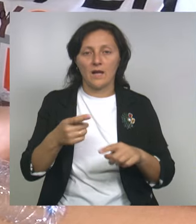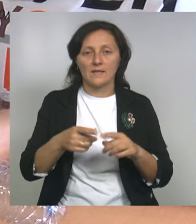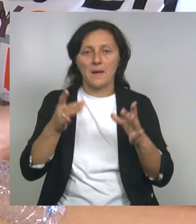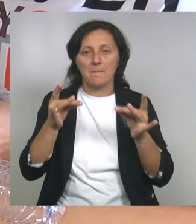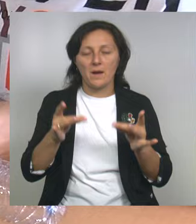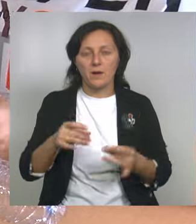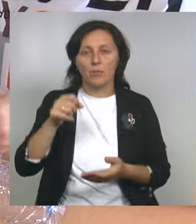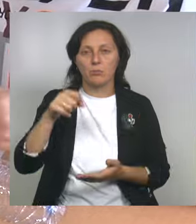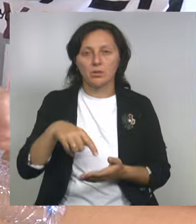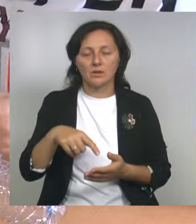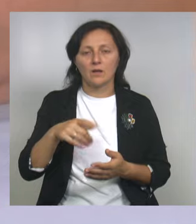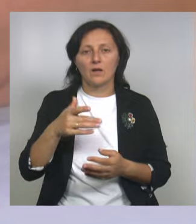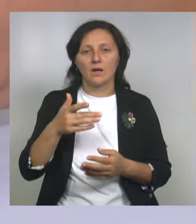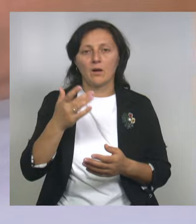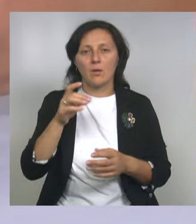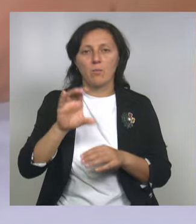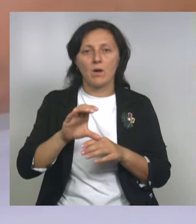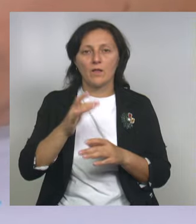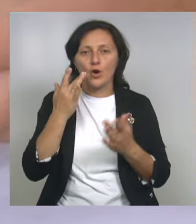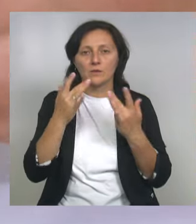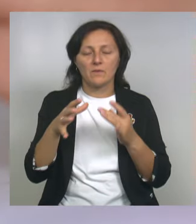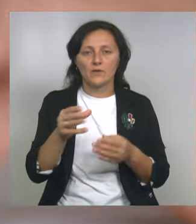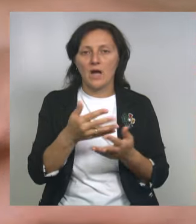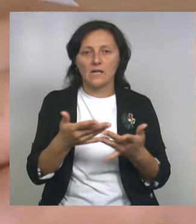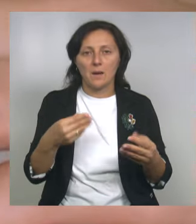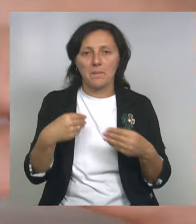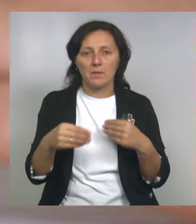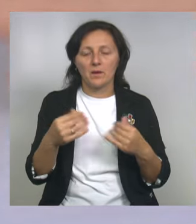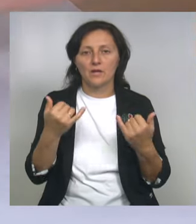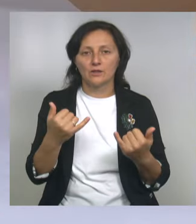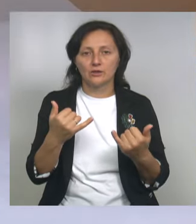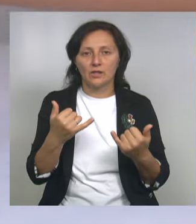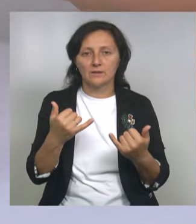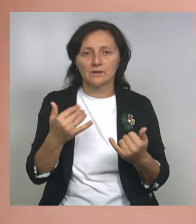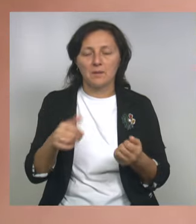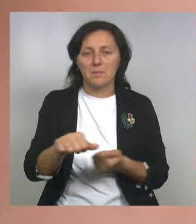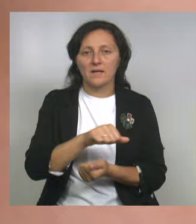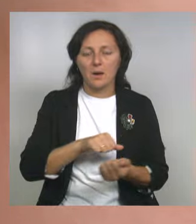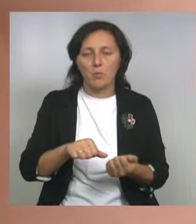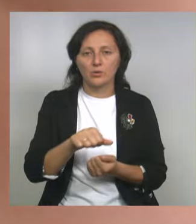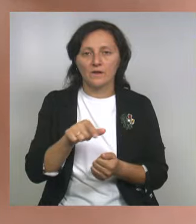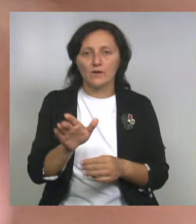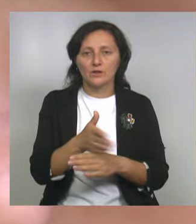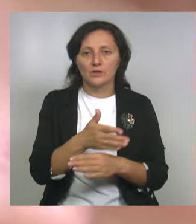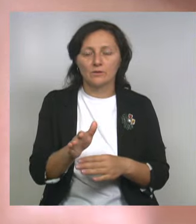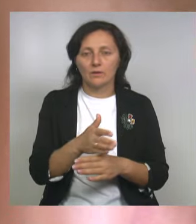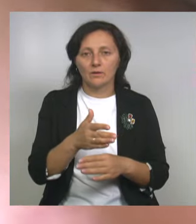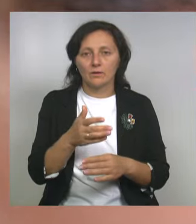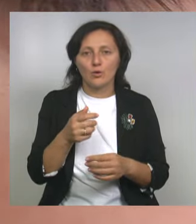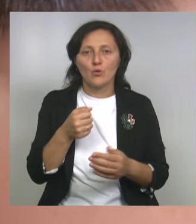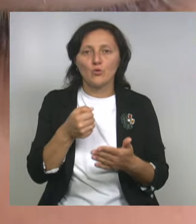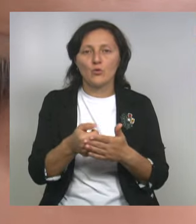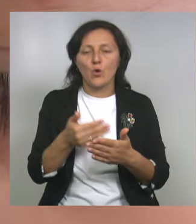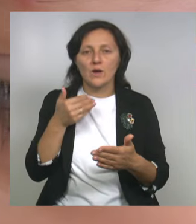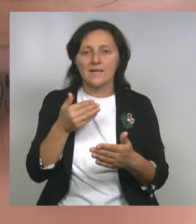пакет, бутылка, баночка от косметики – все из разного пластика. Сейчас при переработке зачастую его сортируют до этапа